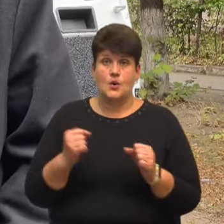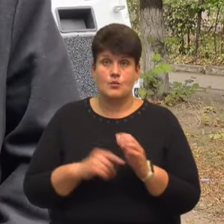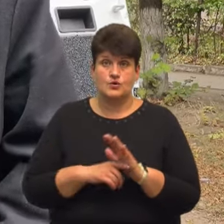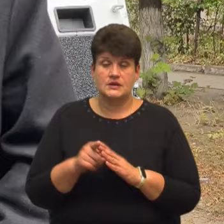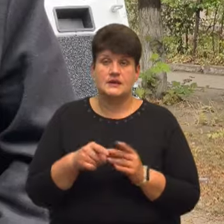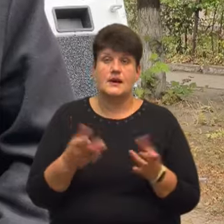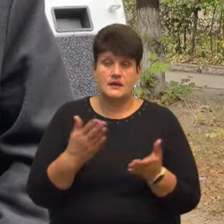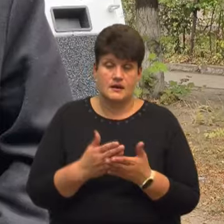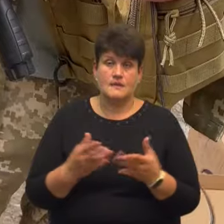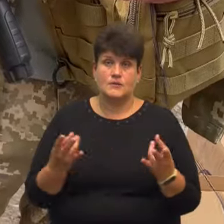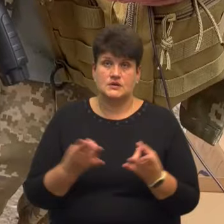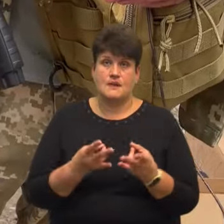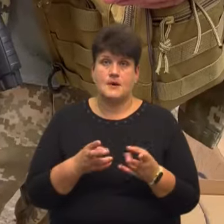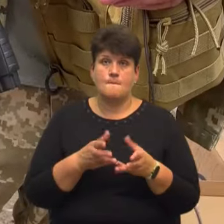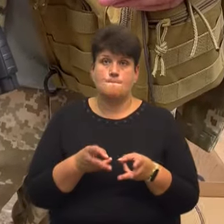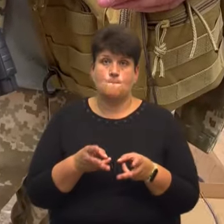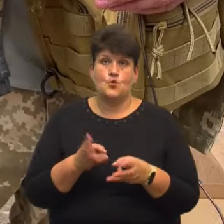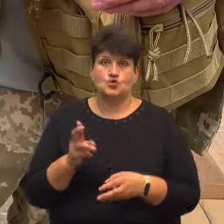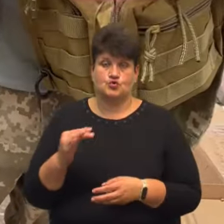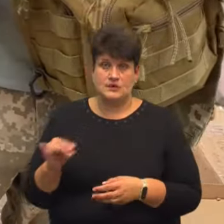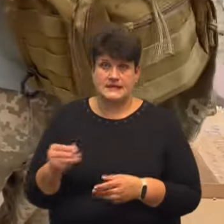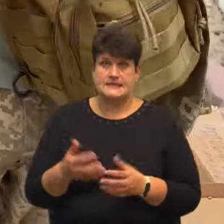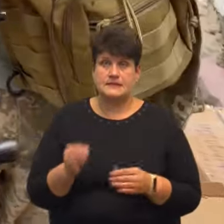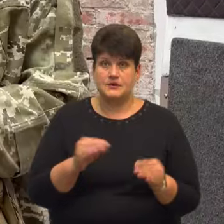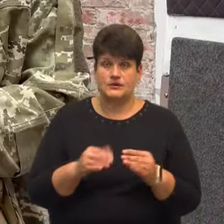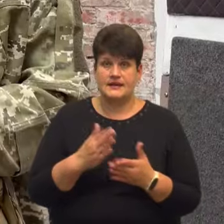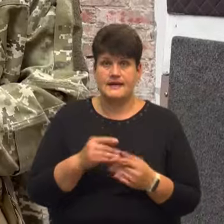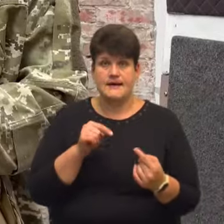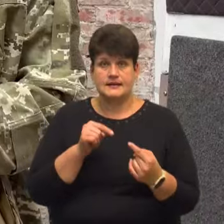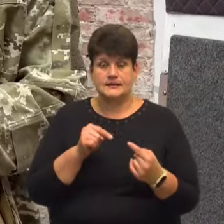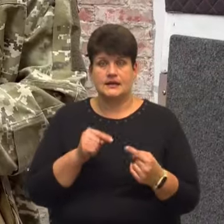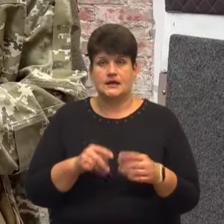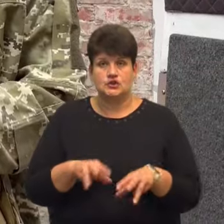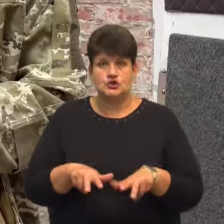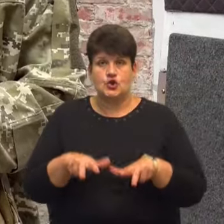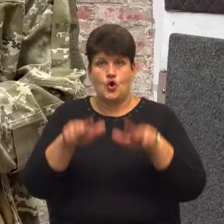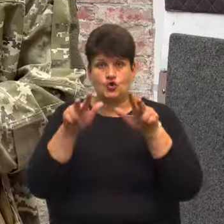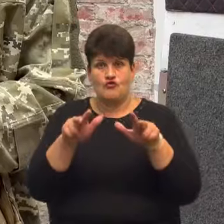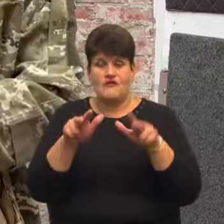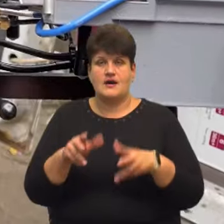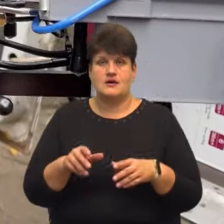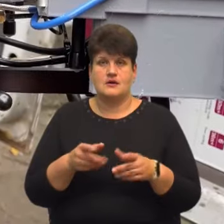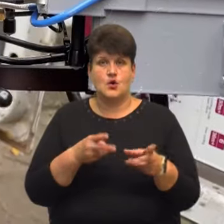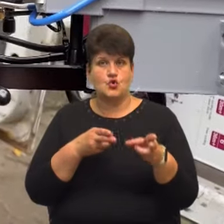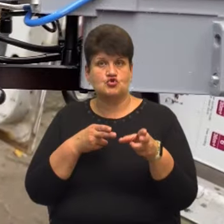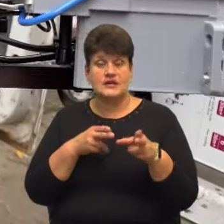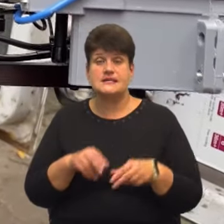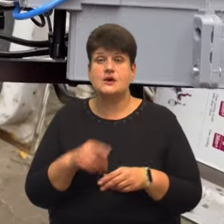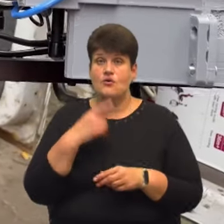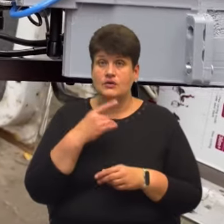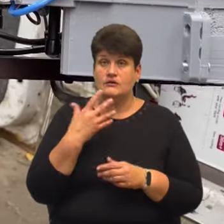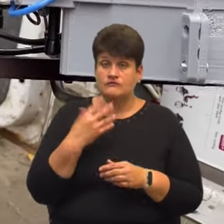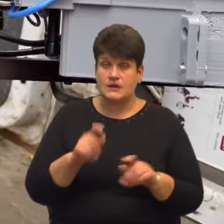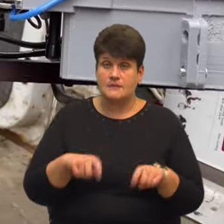потреба в буржуйках серед пакунків антидронова рушниця розповідає волонтер Василь Руденький за його словами вже